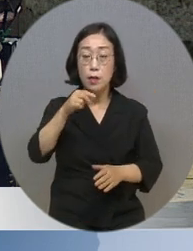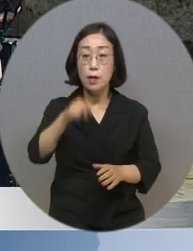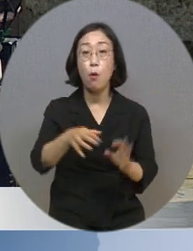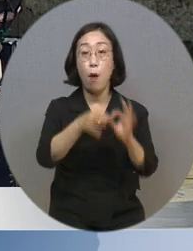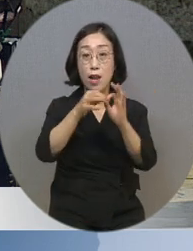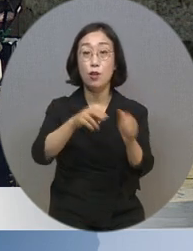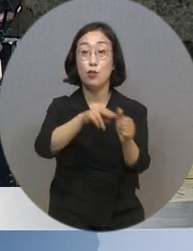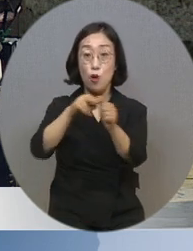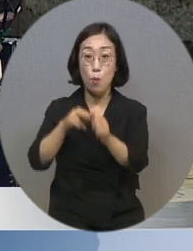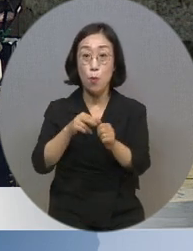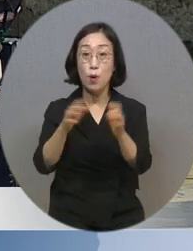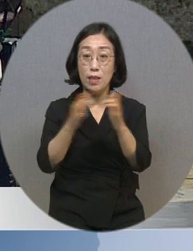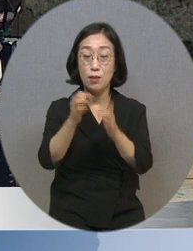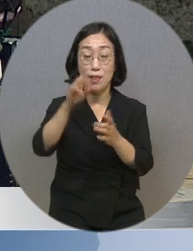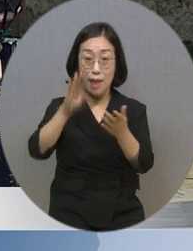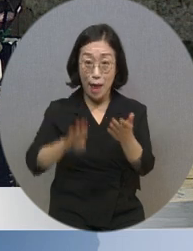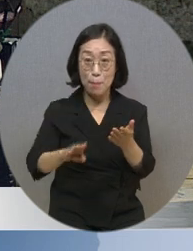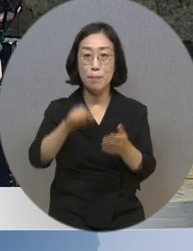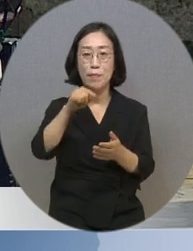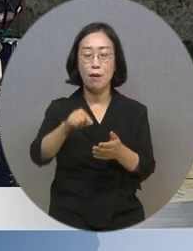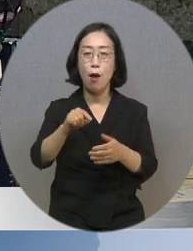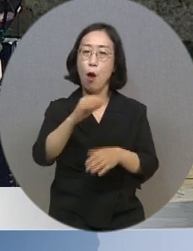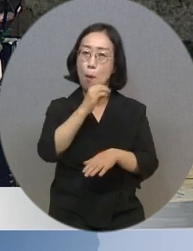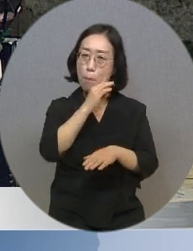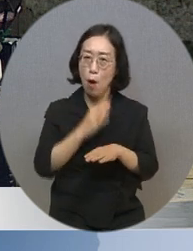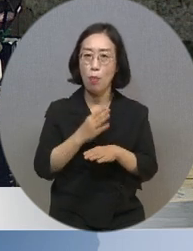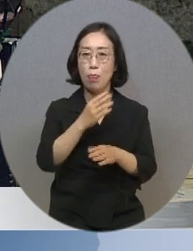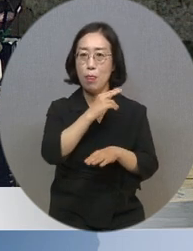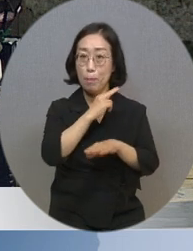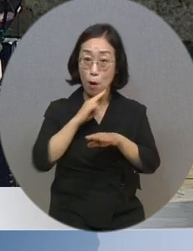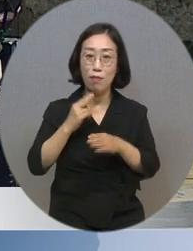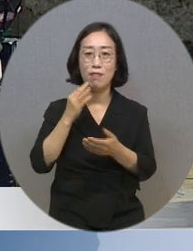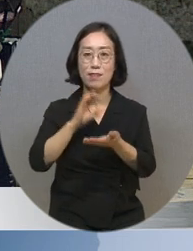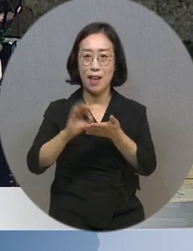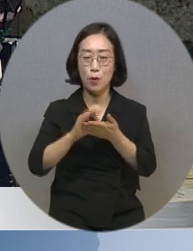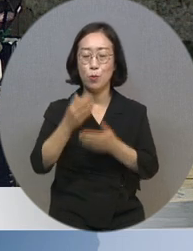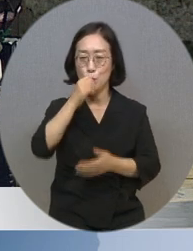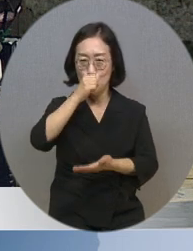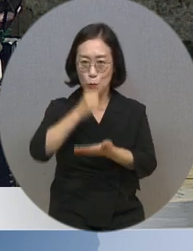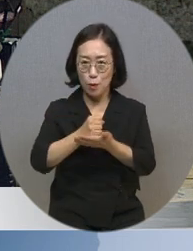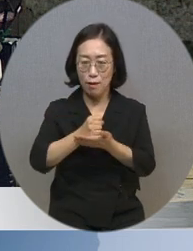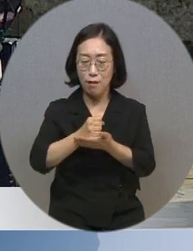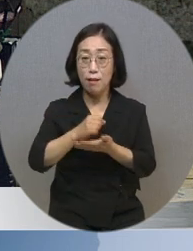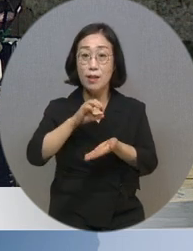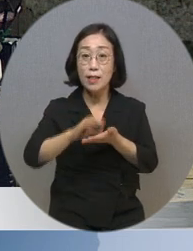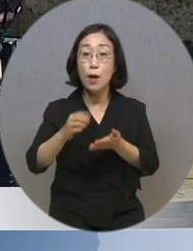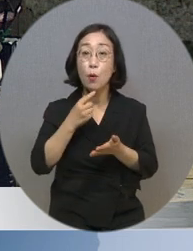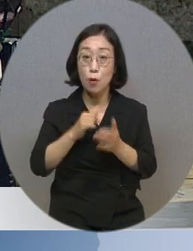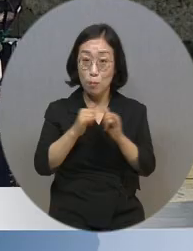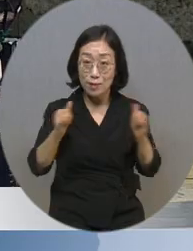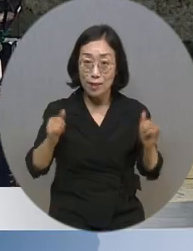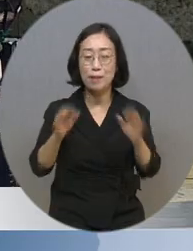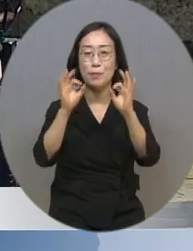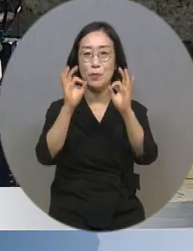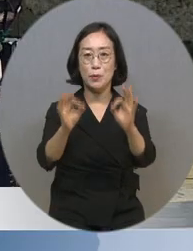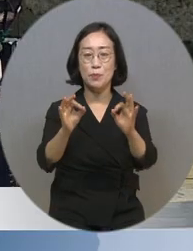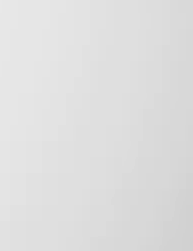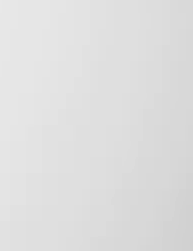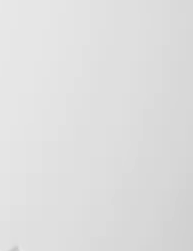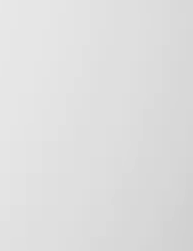휠체어 전용 내비게이션이 이동에 편의를 주고 있습니다 이용자 반응은 어땠을지 함께 보시죠